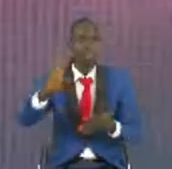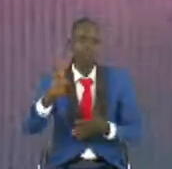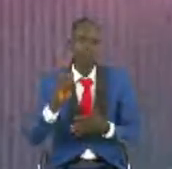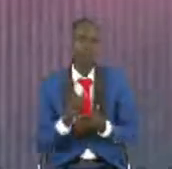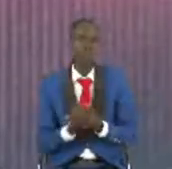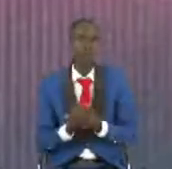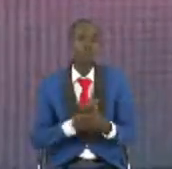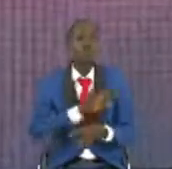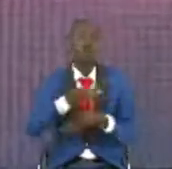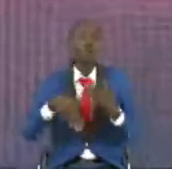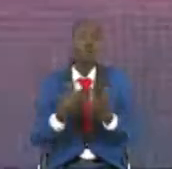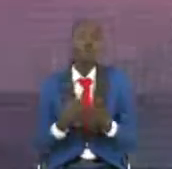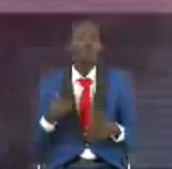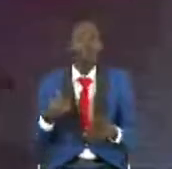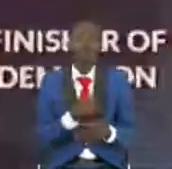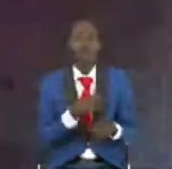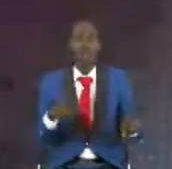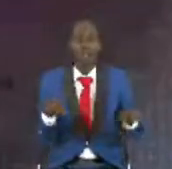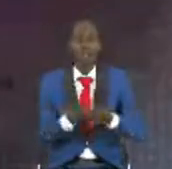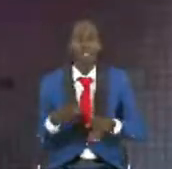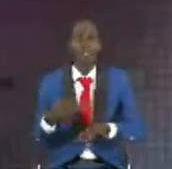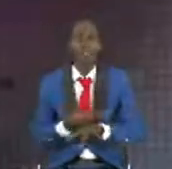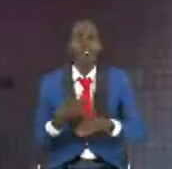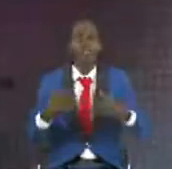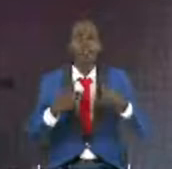Nous étions tous errants comme des brebis.